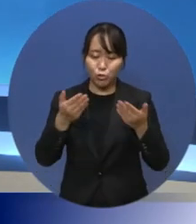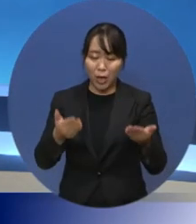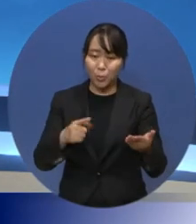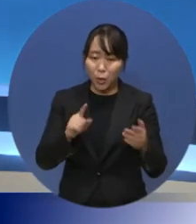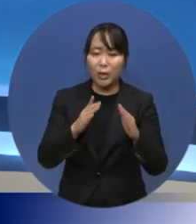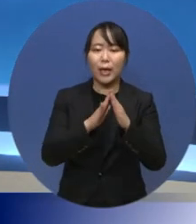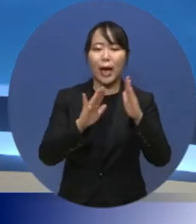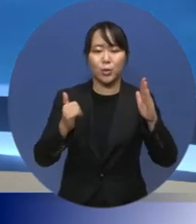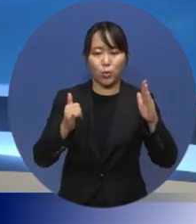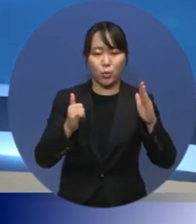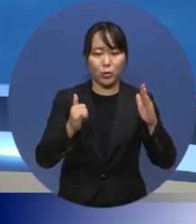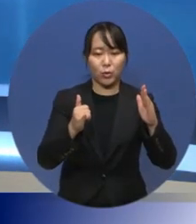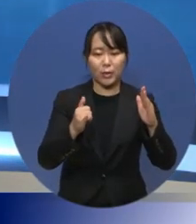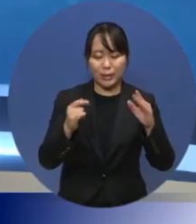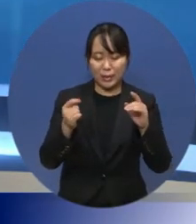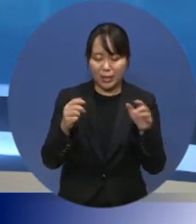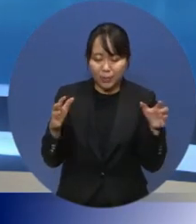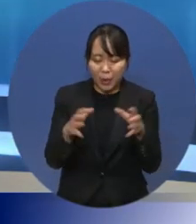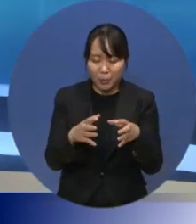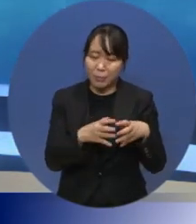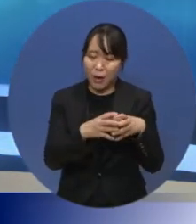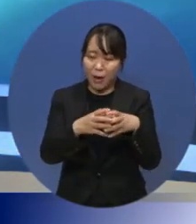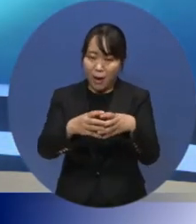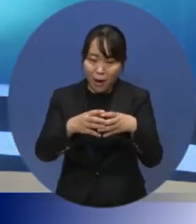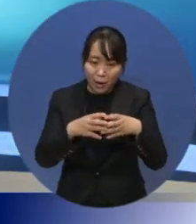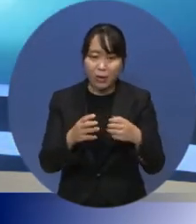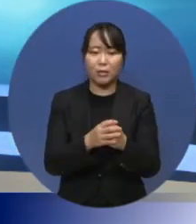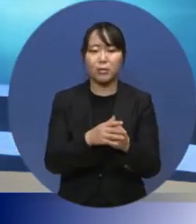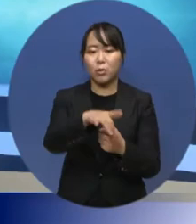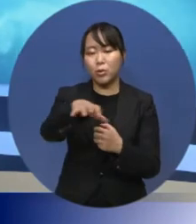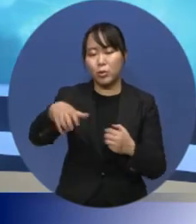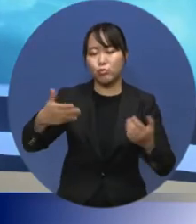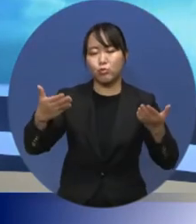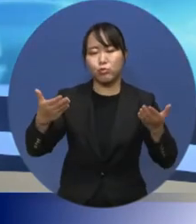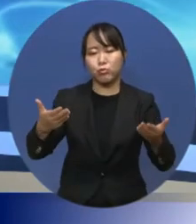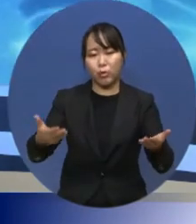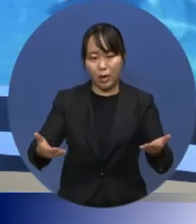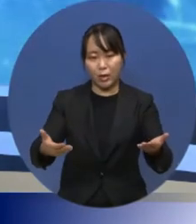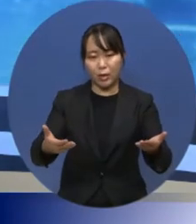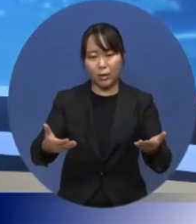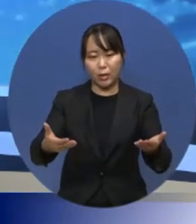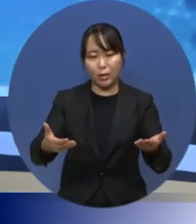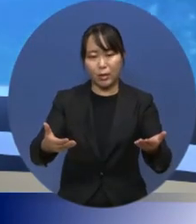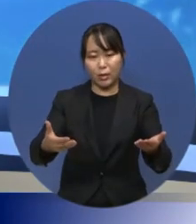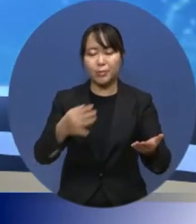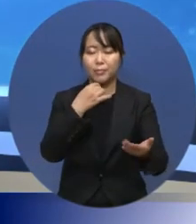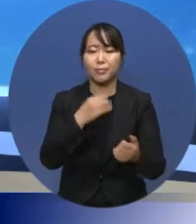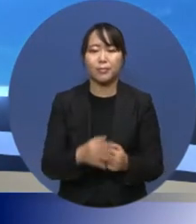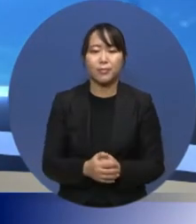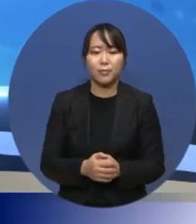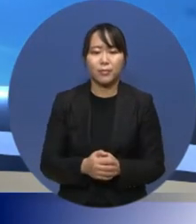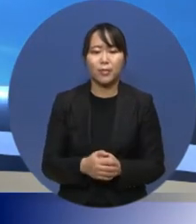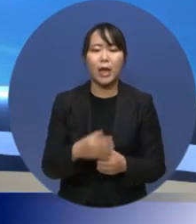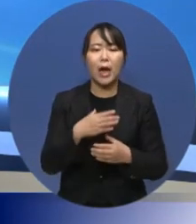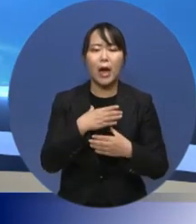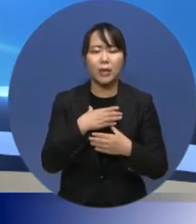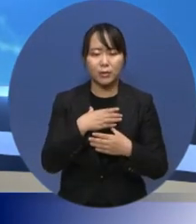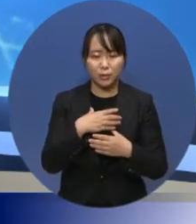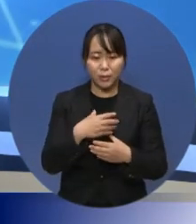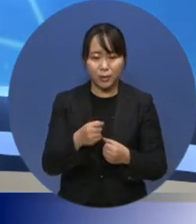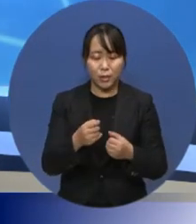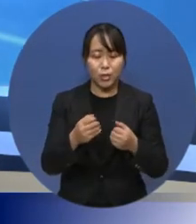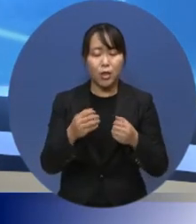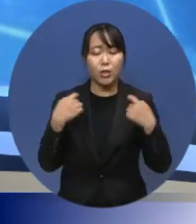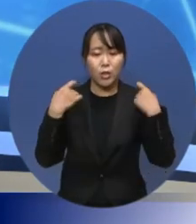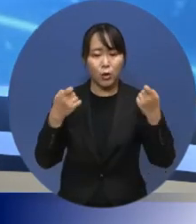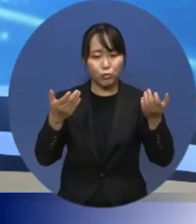휴가는 한 가족 단위 소규모로 이동하거나 현장에서 휴가를 즐길 것을 요청했는데요. 안전한 언택트 여름